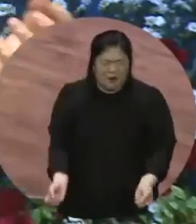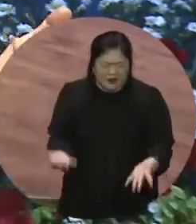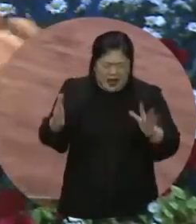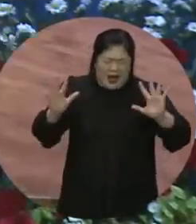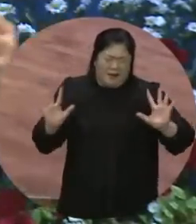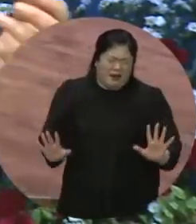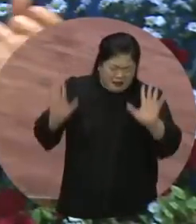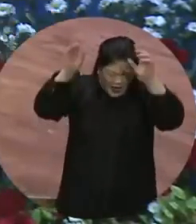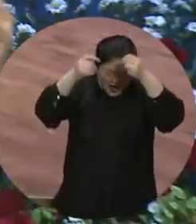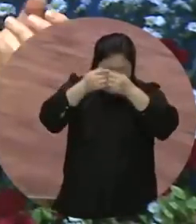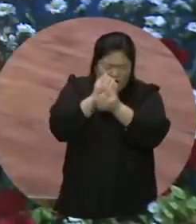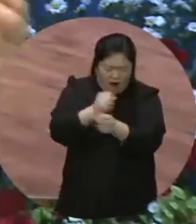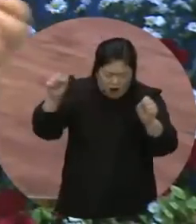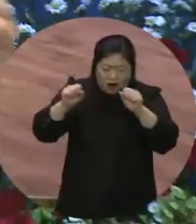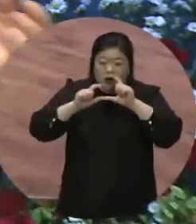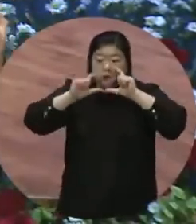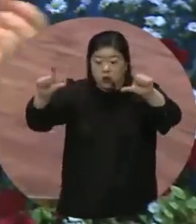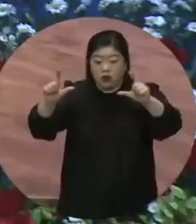얼마나 일본 놈들이